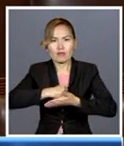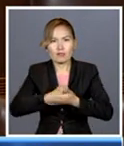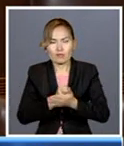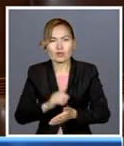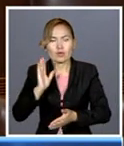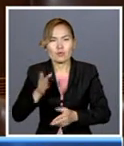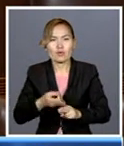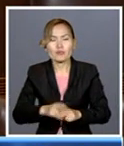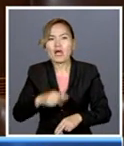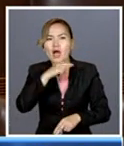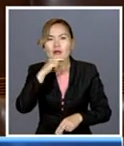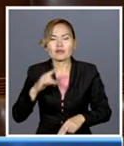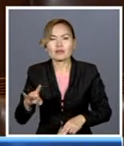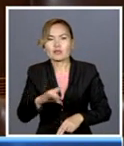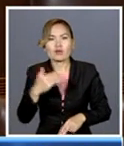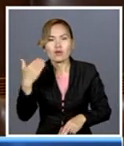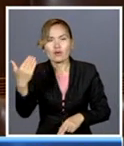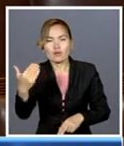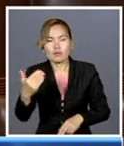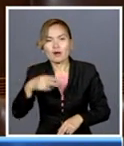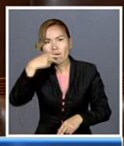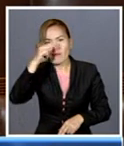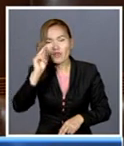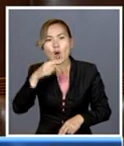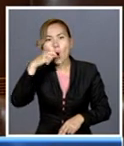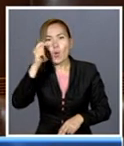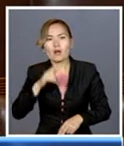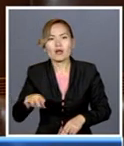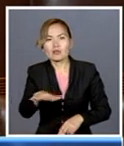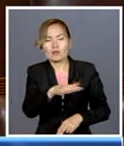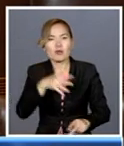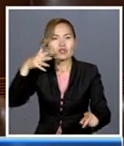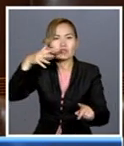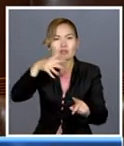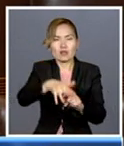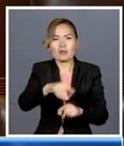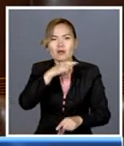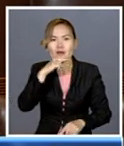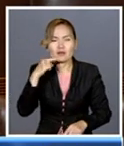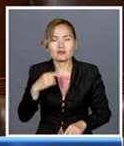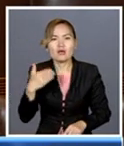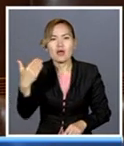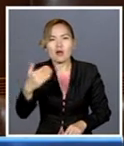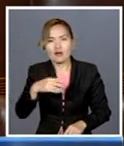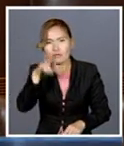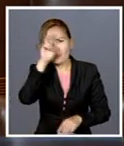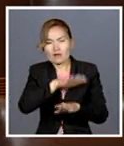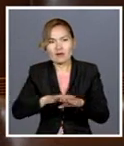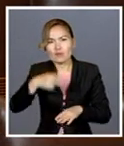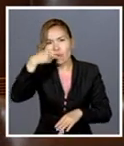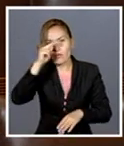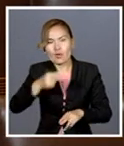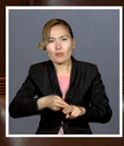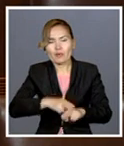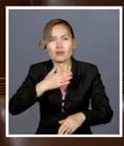тиіс. Осылардың ішінде Ресей Украинаға басып кіріп, Америка мен Еуропадағы сайлауларға араласты. Президент Трамп наразылық білдірсе